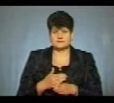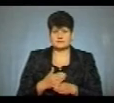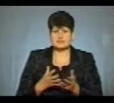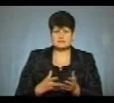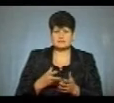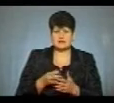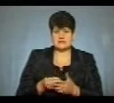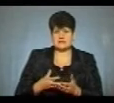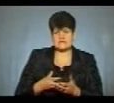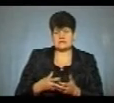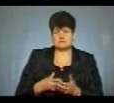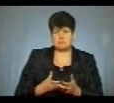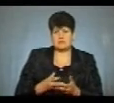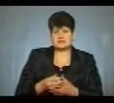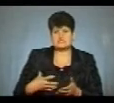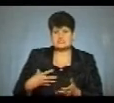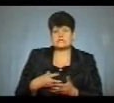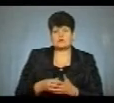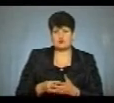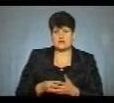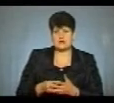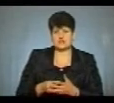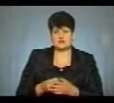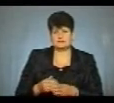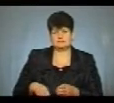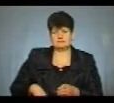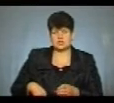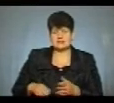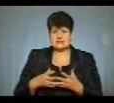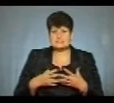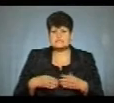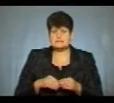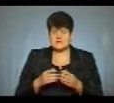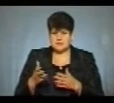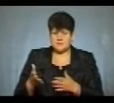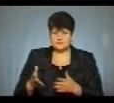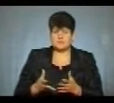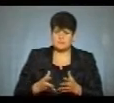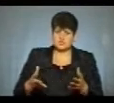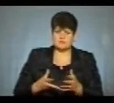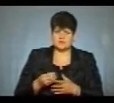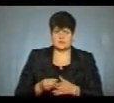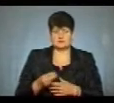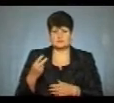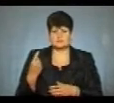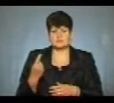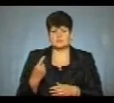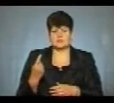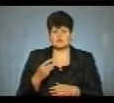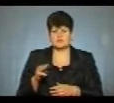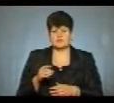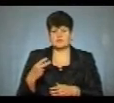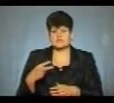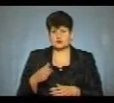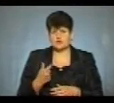сплати зі своєї, скажімо, бюджету сім'ї. Тобто буде зменшення розміру субсидій з 1 травня 2020 року. Але